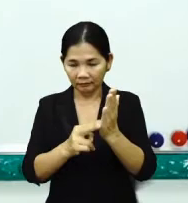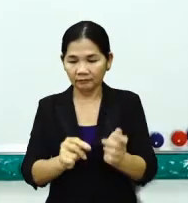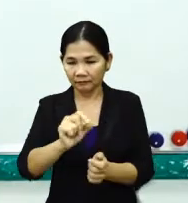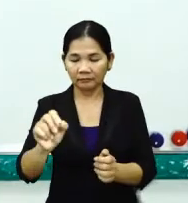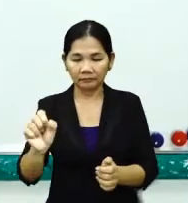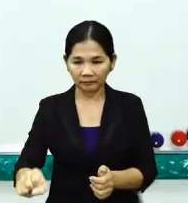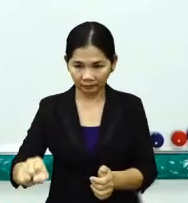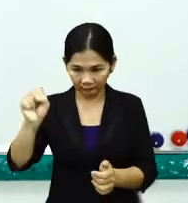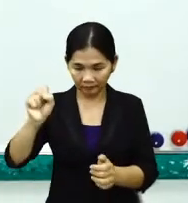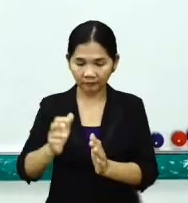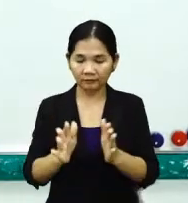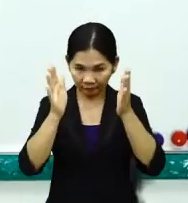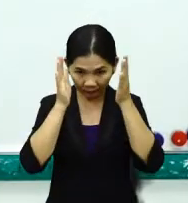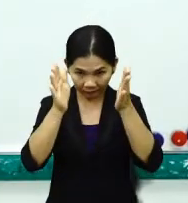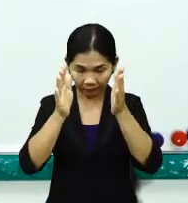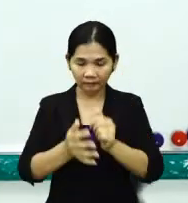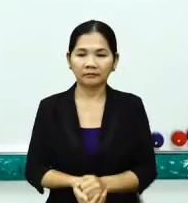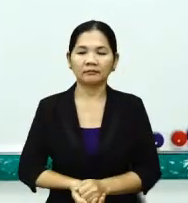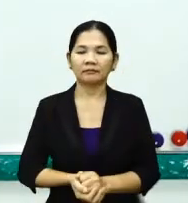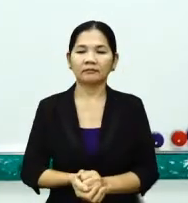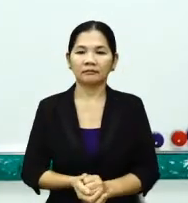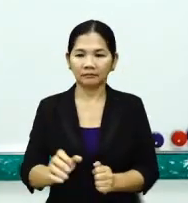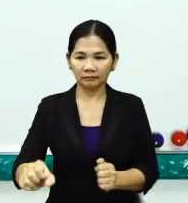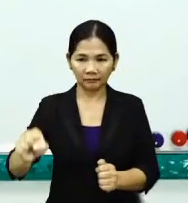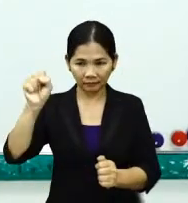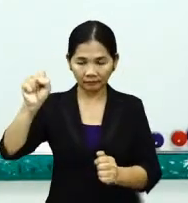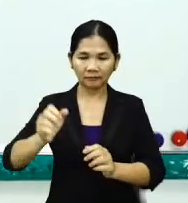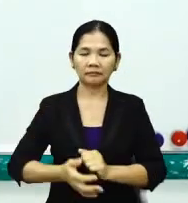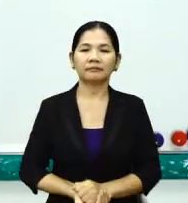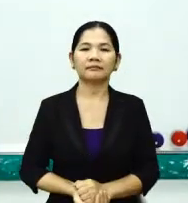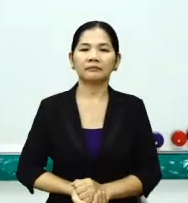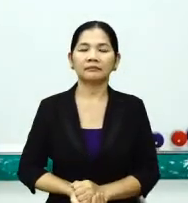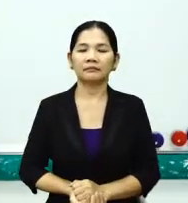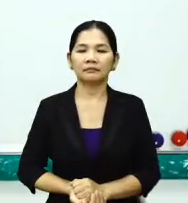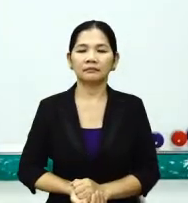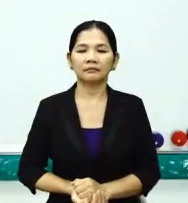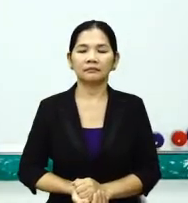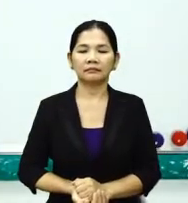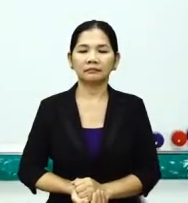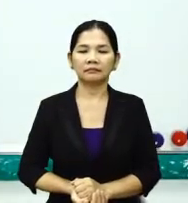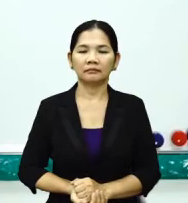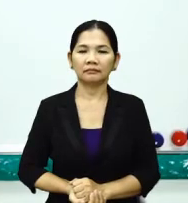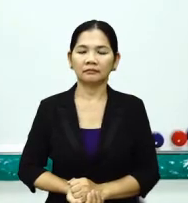đặc đá chung nè. Dù kết tục nạ, tỏ lực đã chung lan.